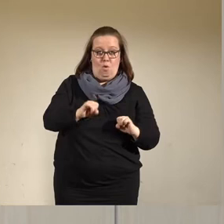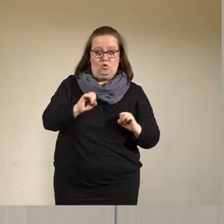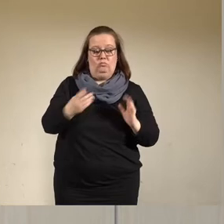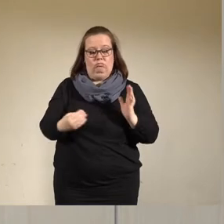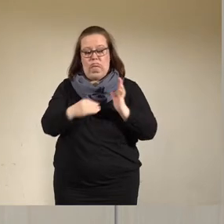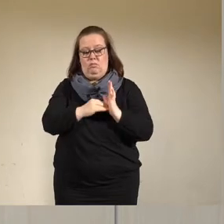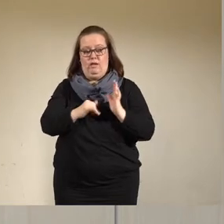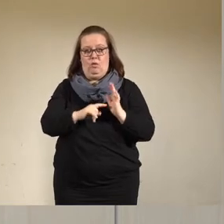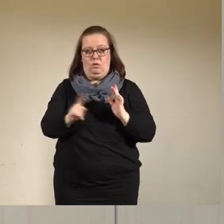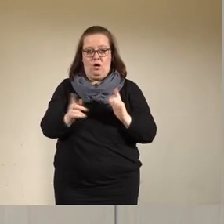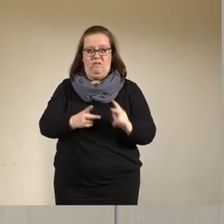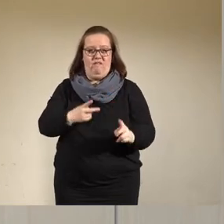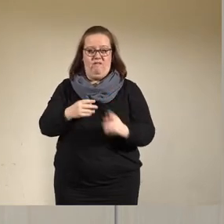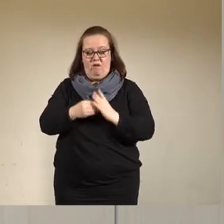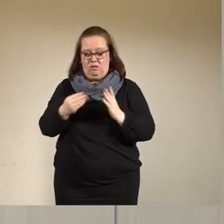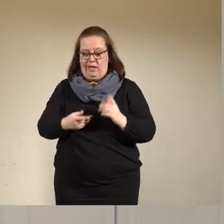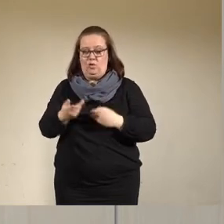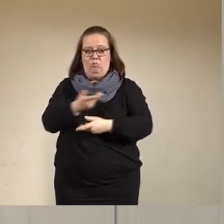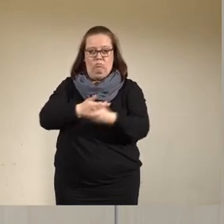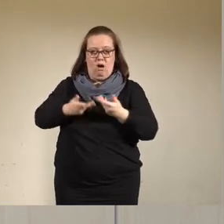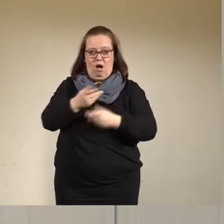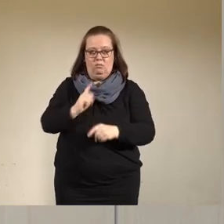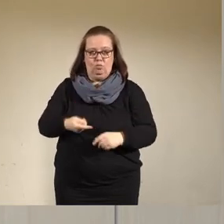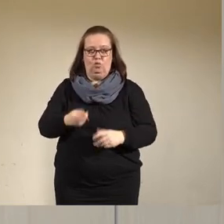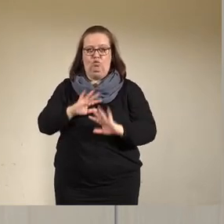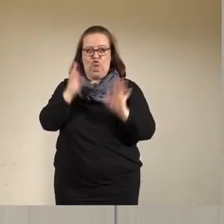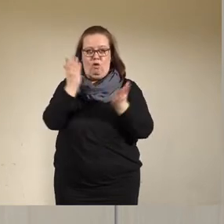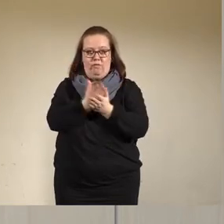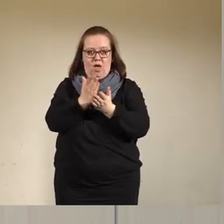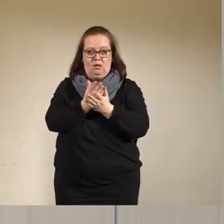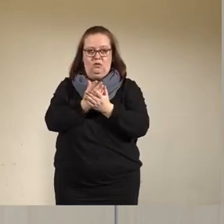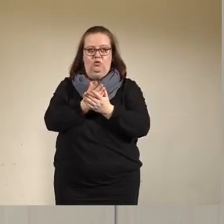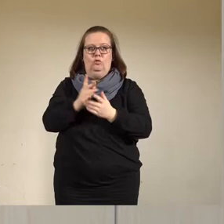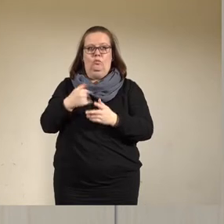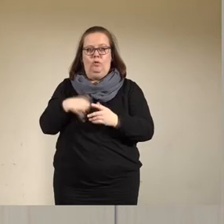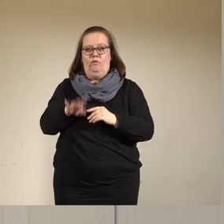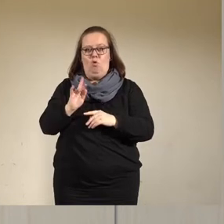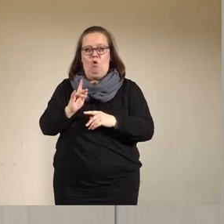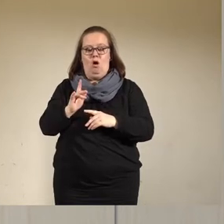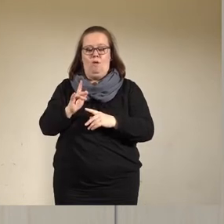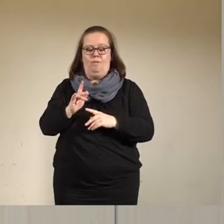noch möglich ist, ob die Verträge wirklich noch beraten werden müssen. Und bevor unser